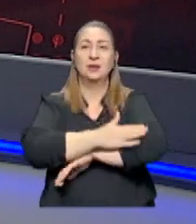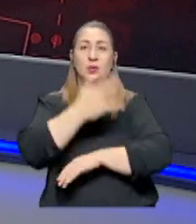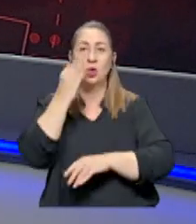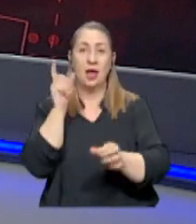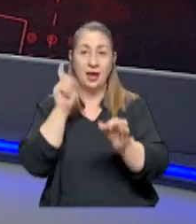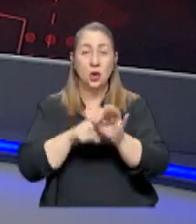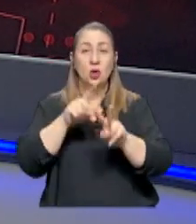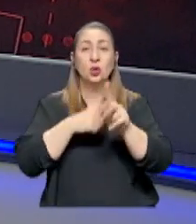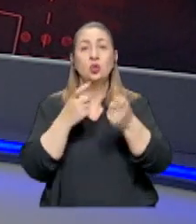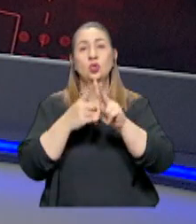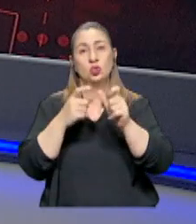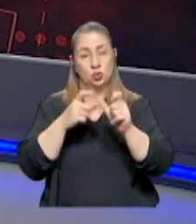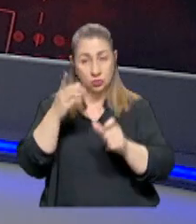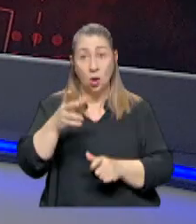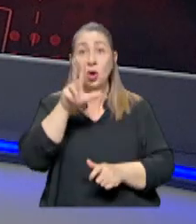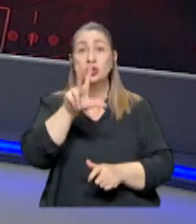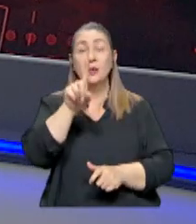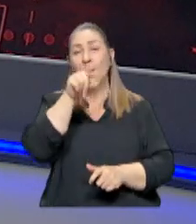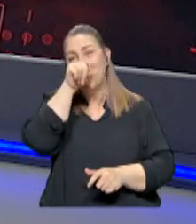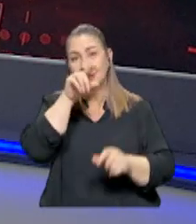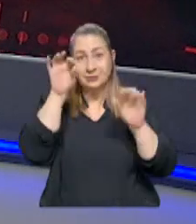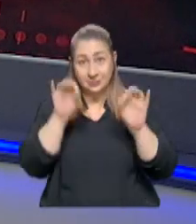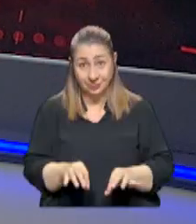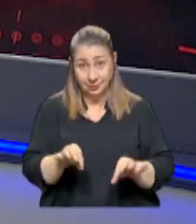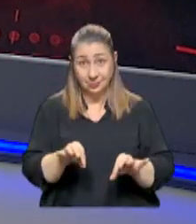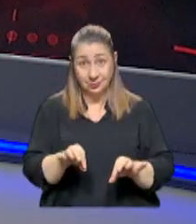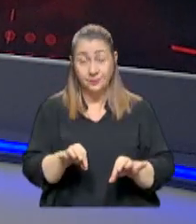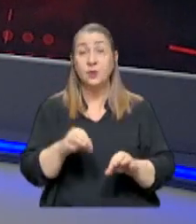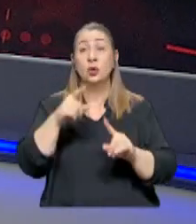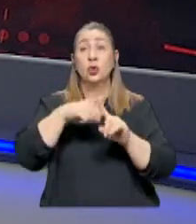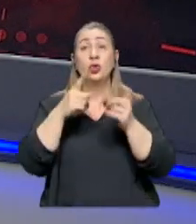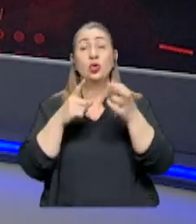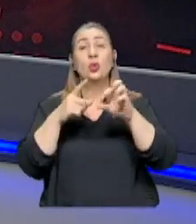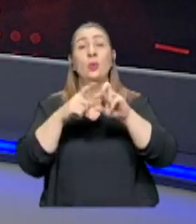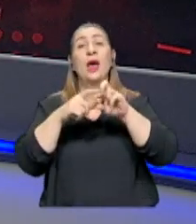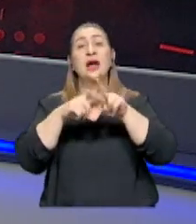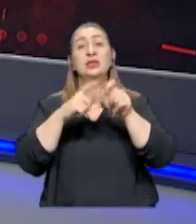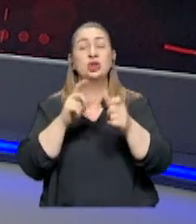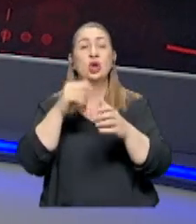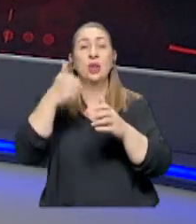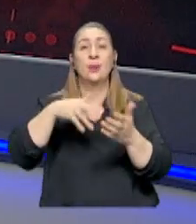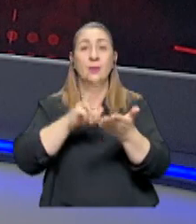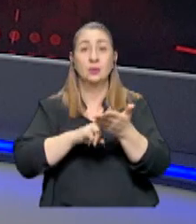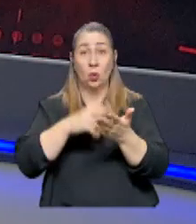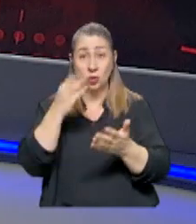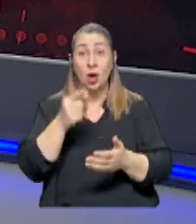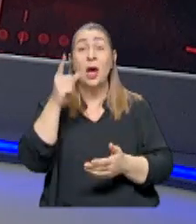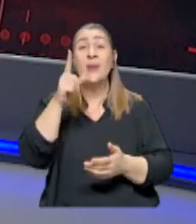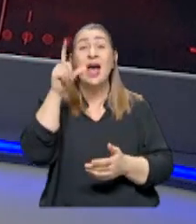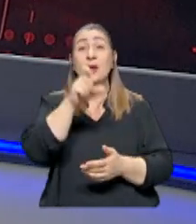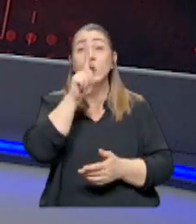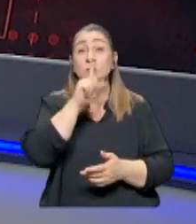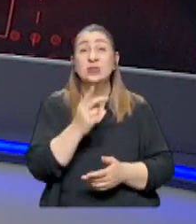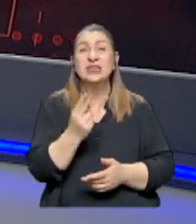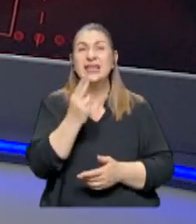olarak atanan Yunus Elitaş, 31 Mart tarihi itibariyle TÜPRAŞ Yönetim Kurulu üyesi oldu ve aylık 107 bin